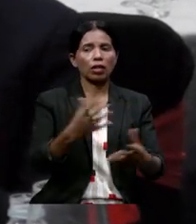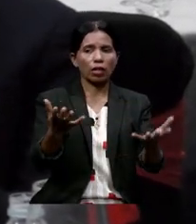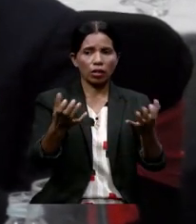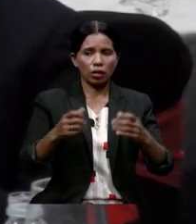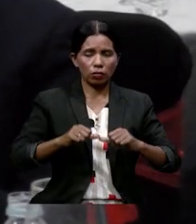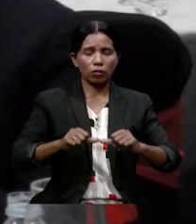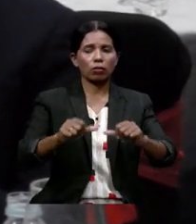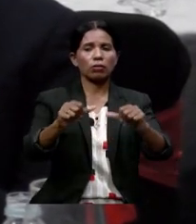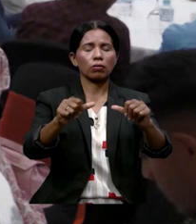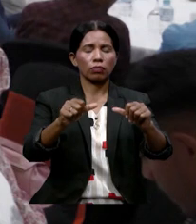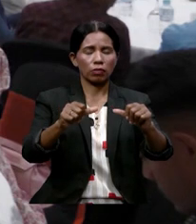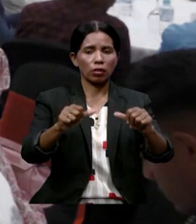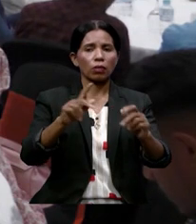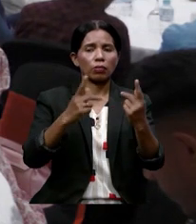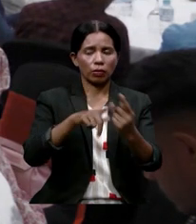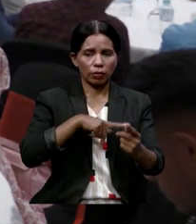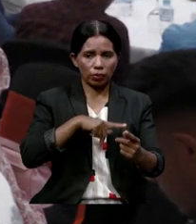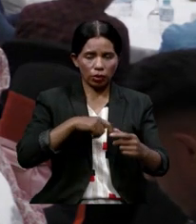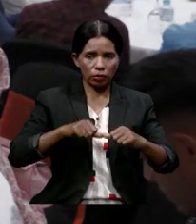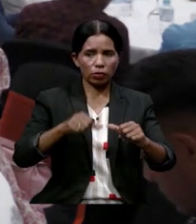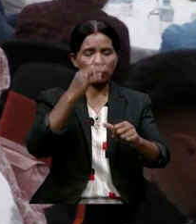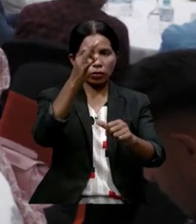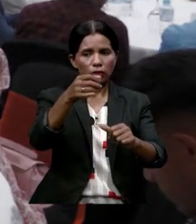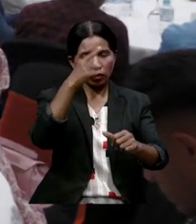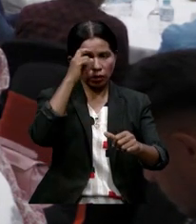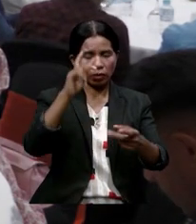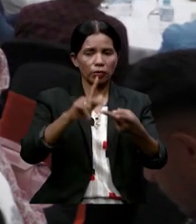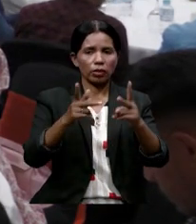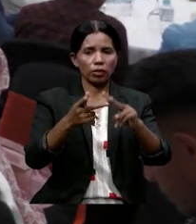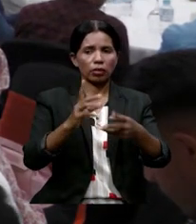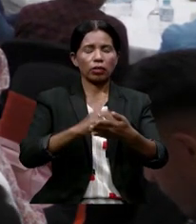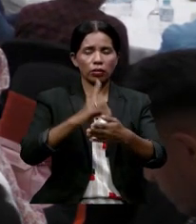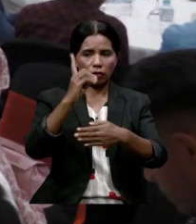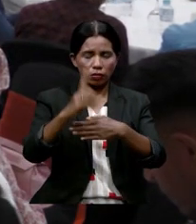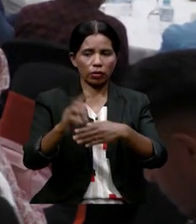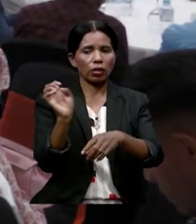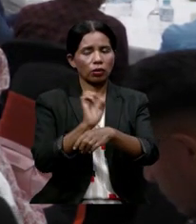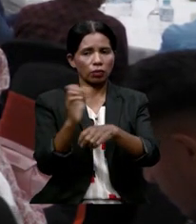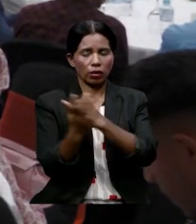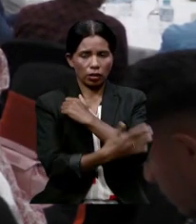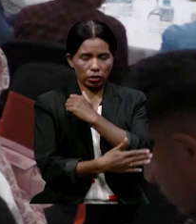privado sira, atu lau ba oin, tama setor privado mak parseru hodi desenvolve ekonomia iha railaran.